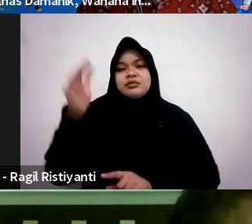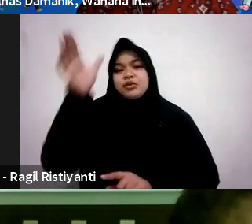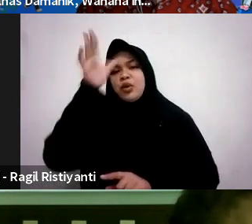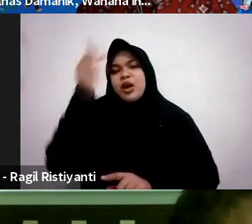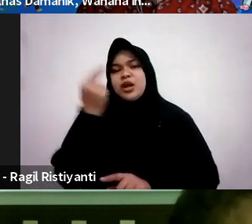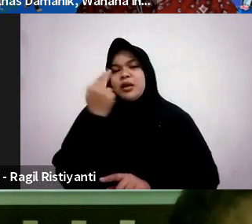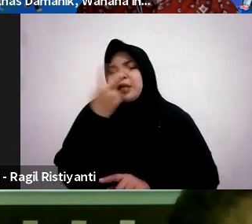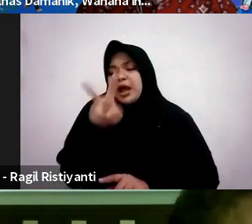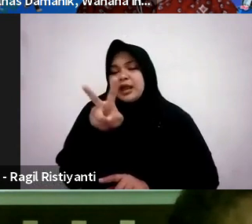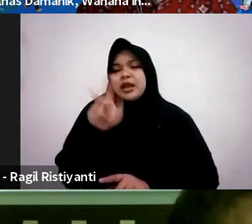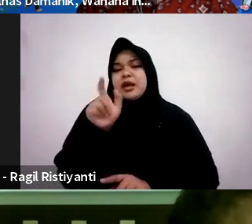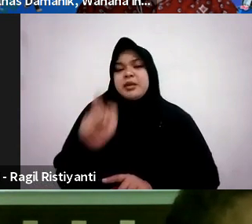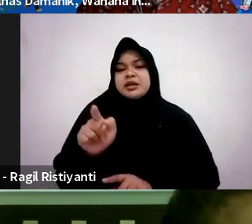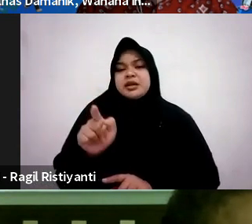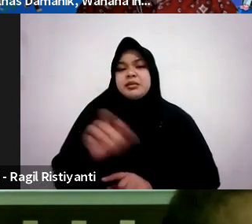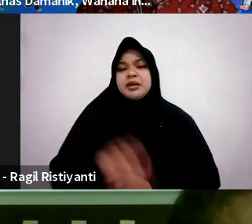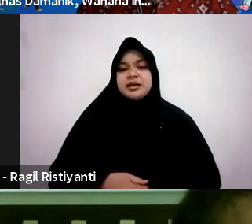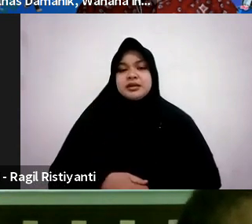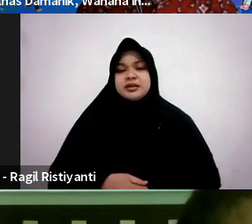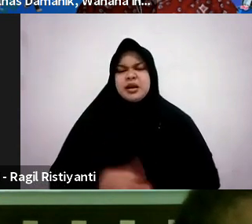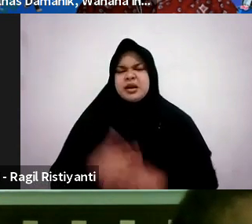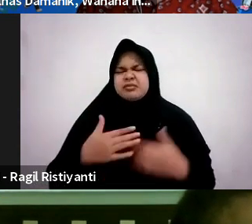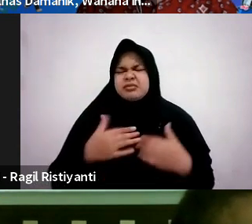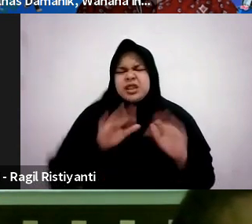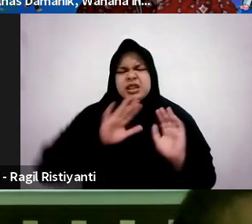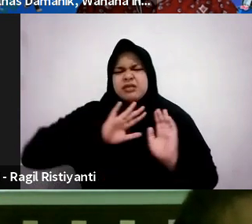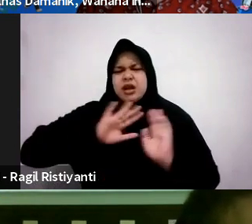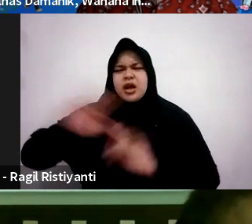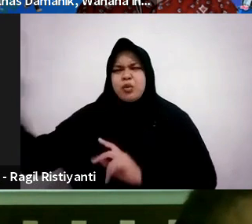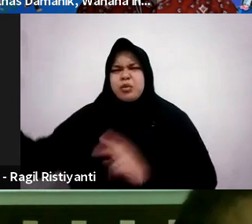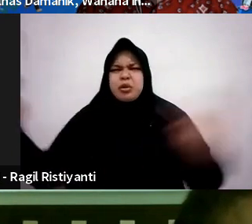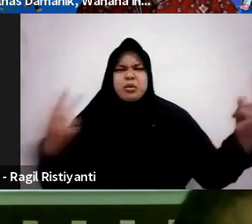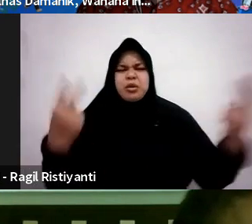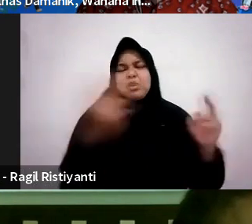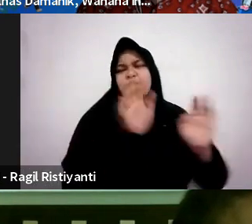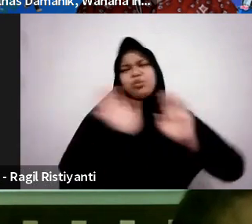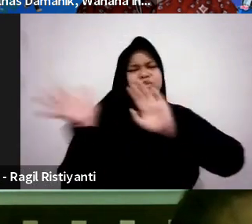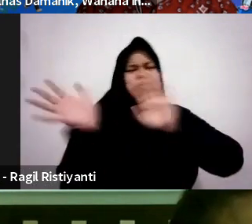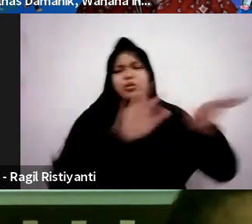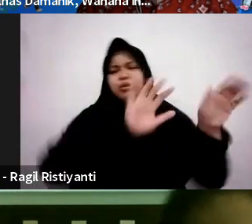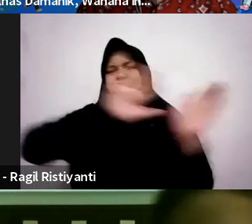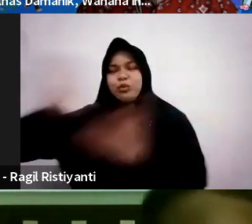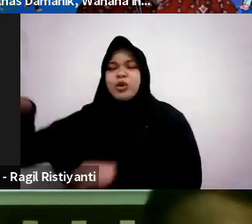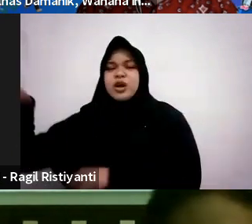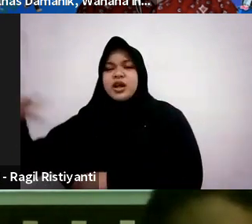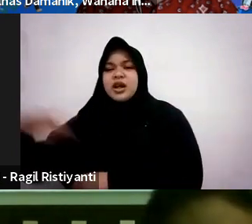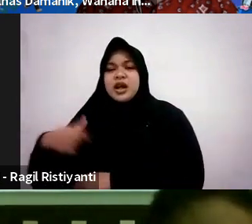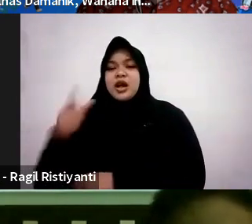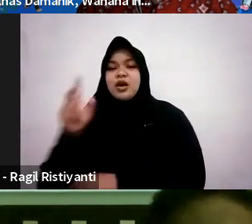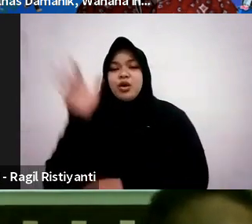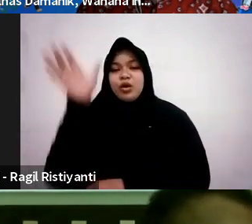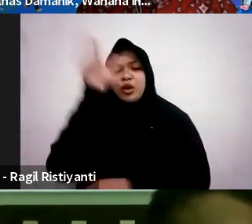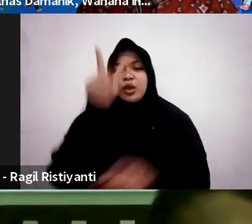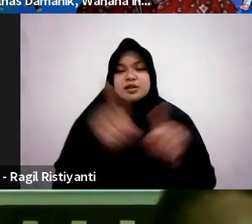dia menjadi santer apa namanya nih perhatian dari keluarga orang tuanya tuh udah 11 tahun disini terus